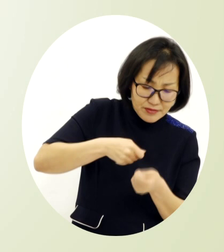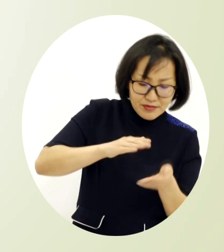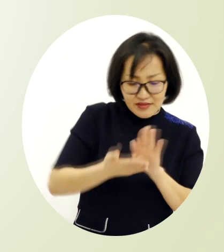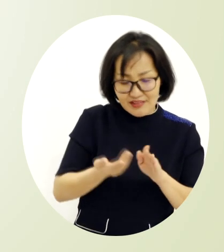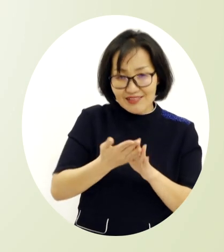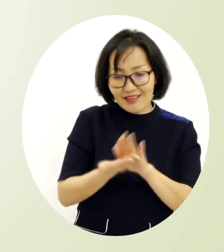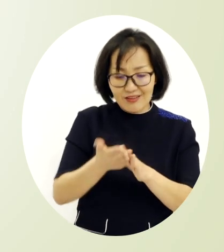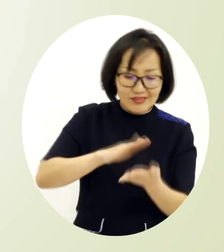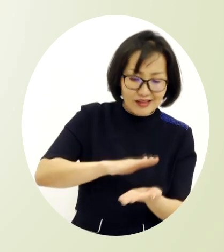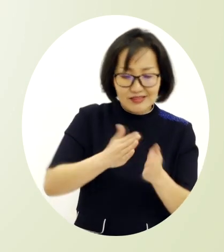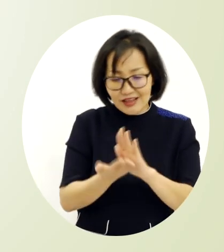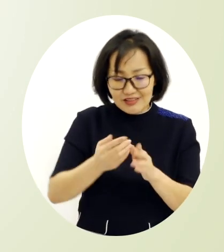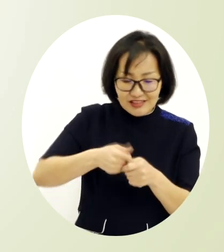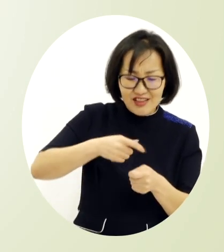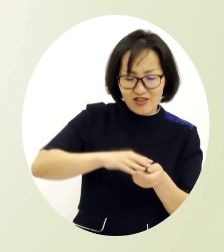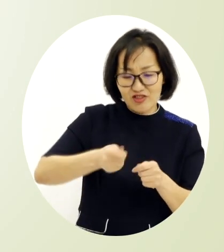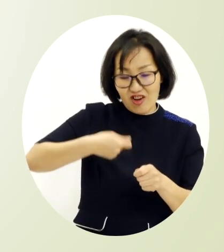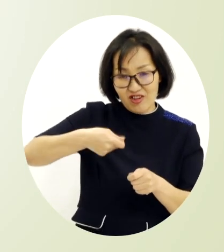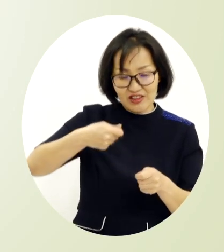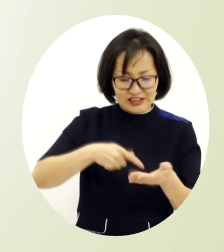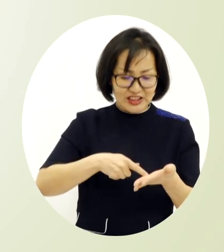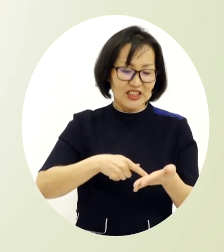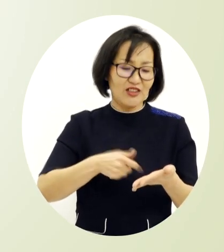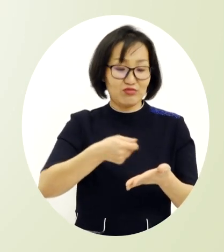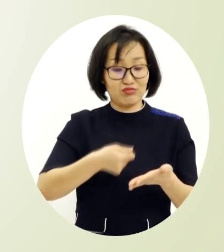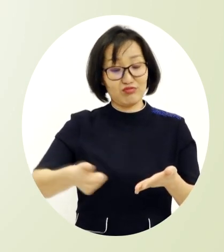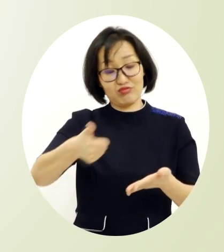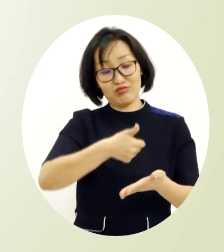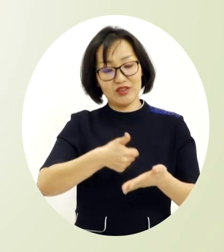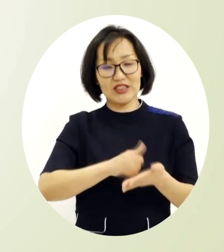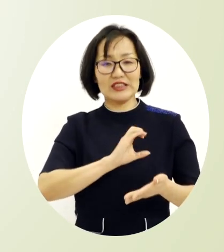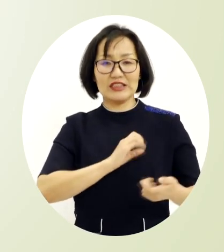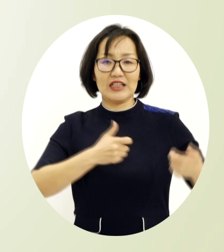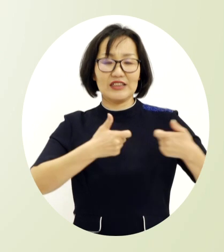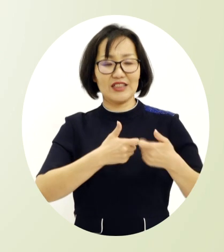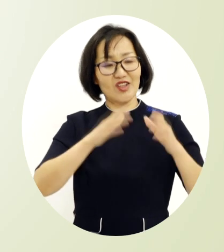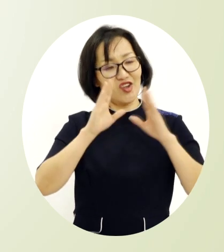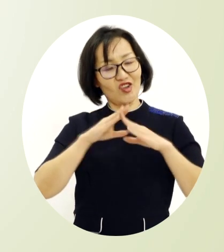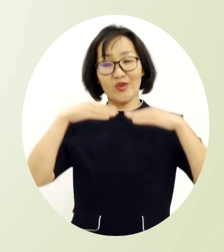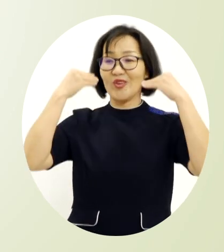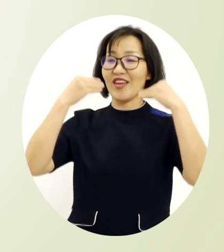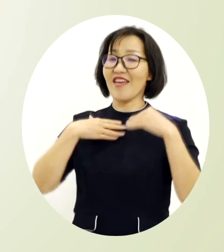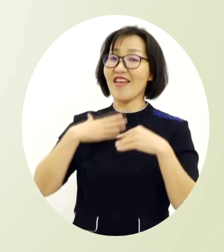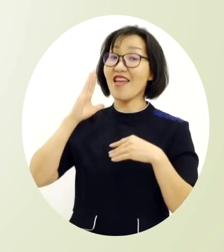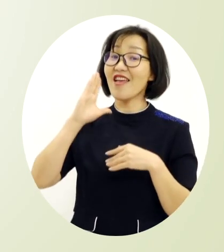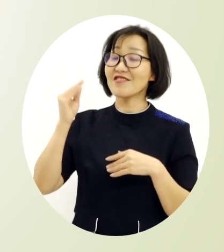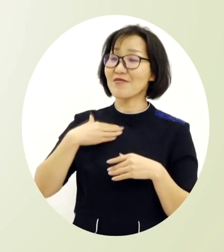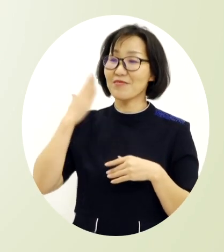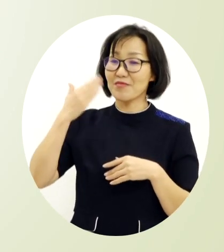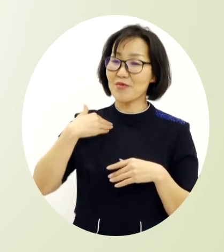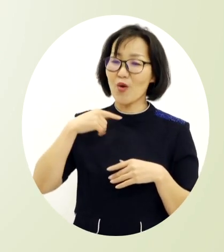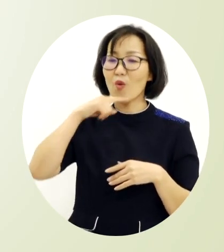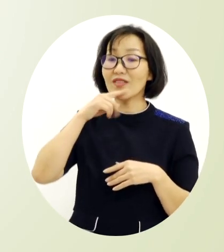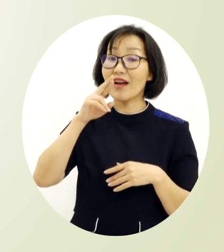дахин дахин эргүүлж тойруулж үзээд сая л санаанд нь хүрв бололтой инээмсэглэснэ. Ээжээ, би энэ элгэвчийг